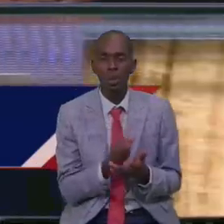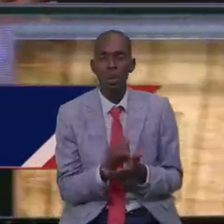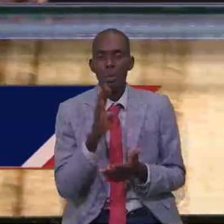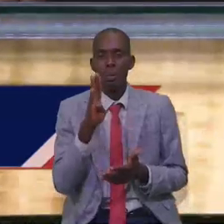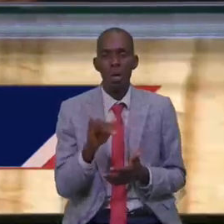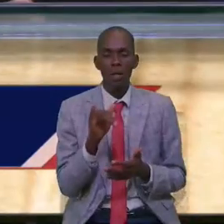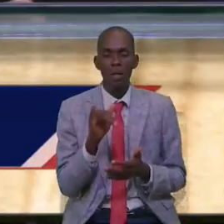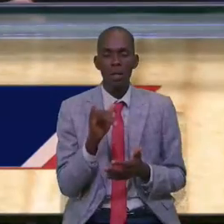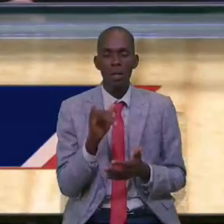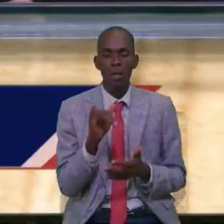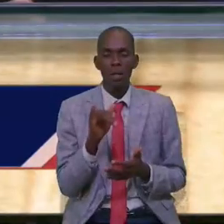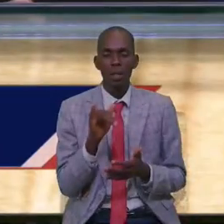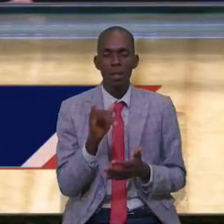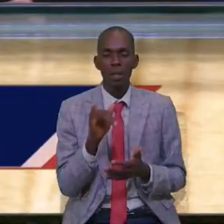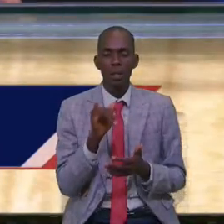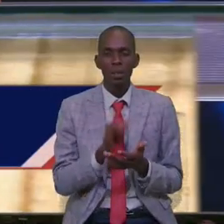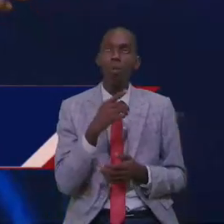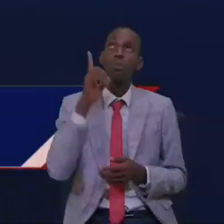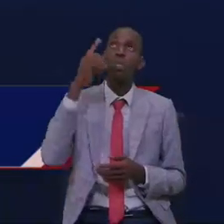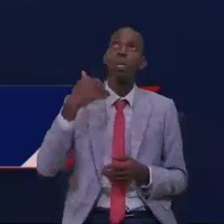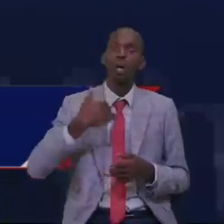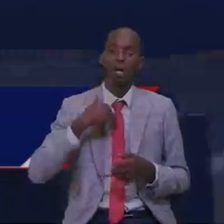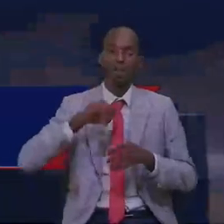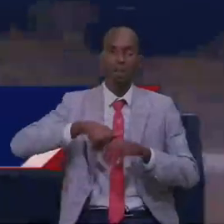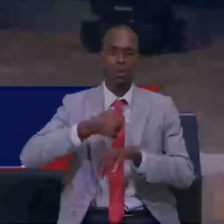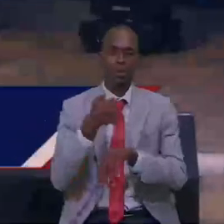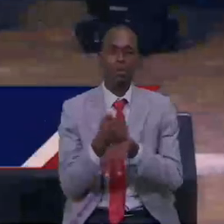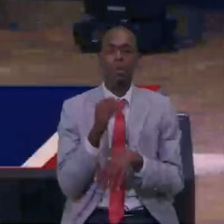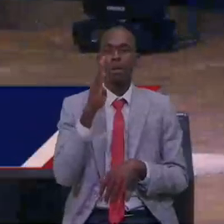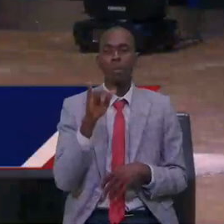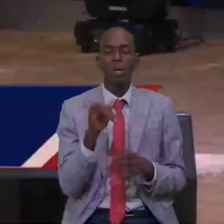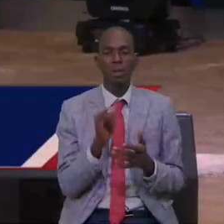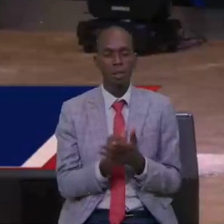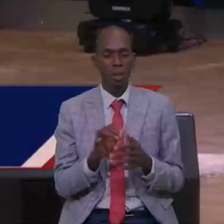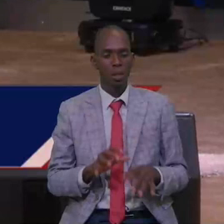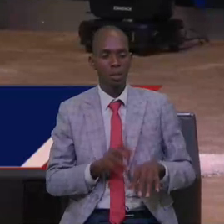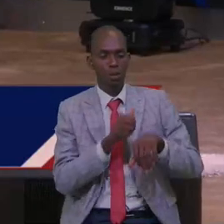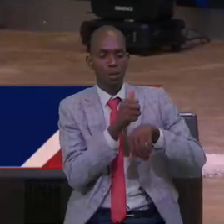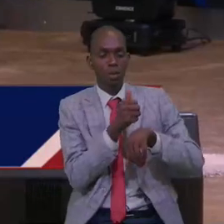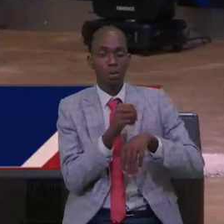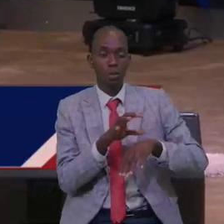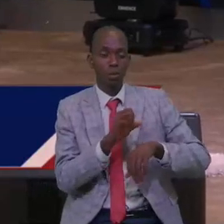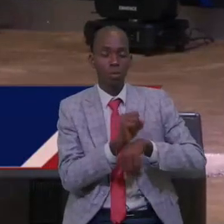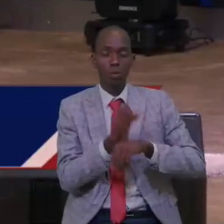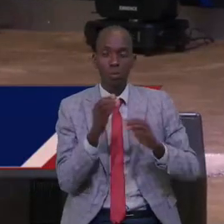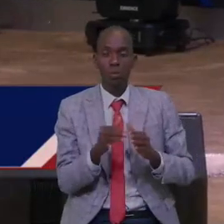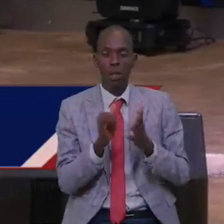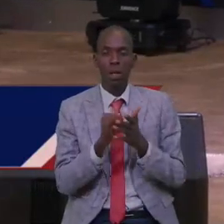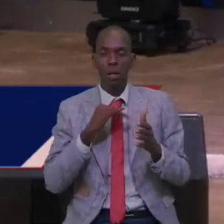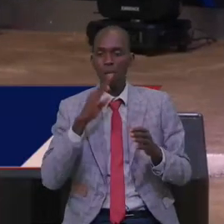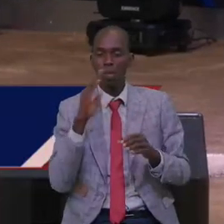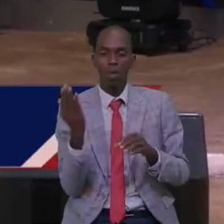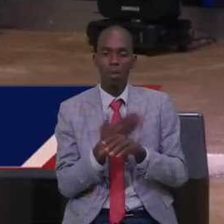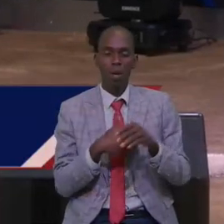l'homme qu'il a désigné, par la pierre qui se détachera de la